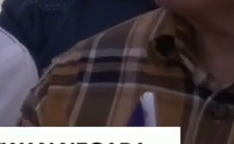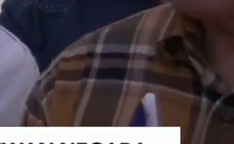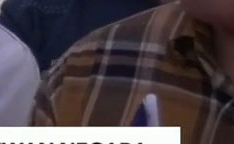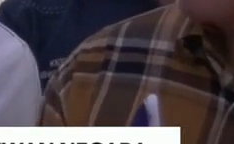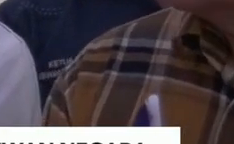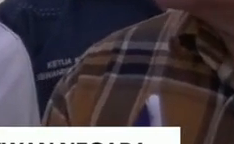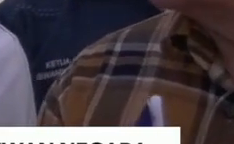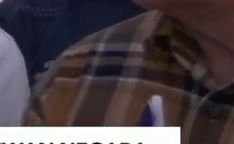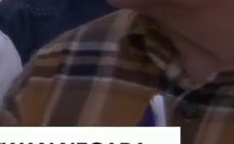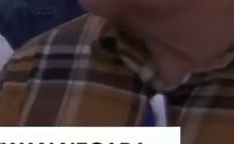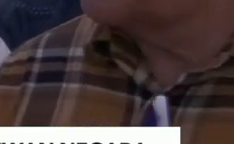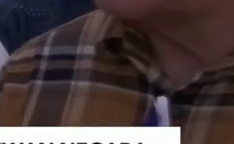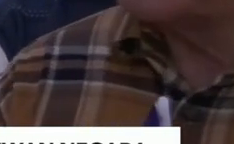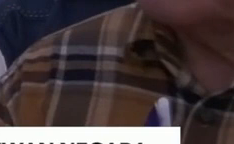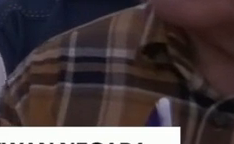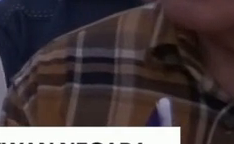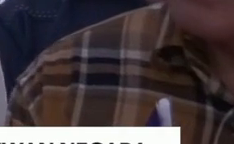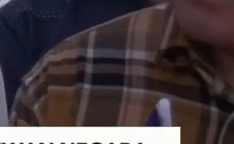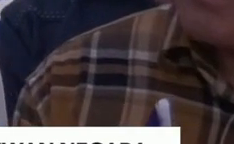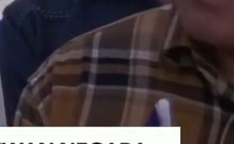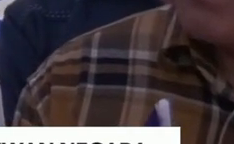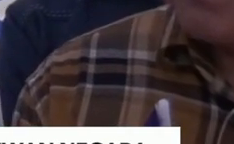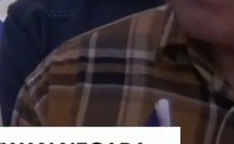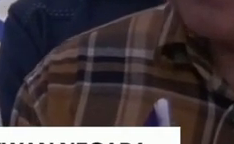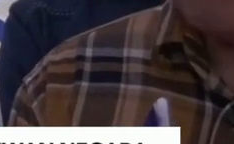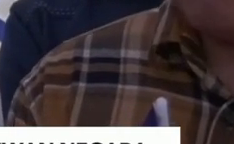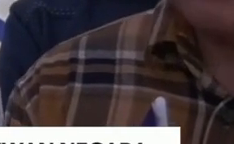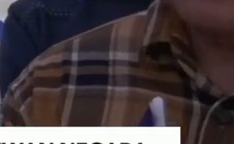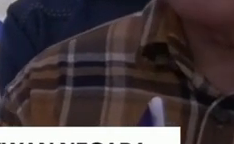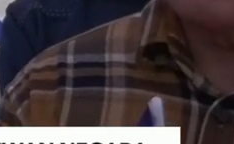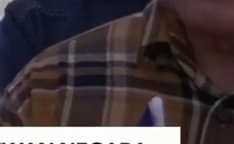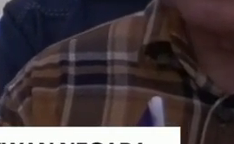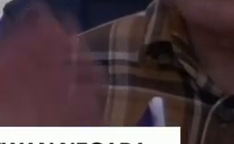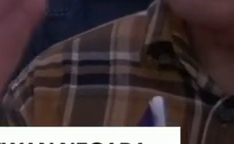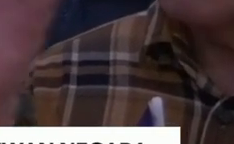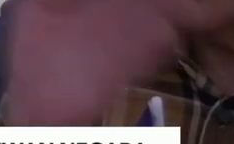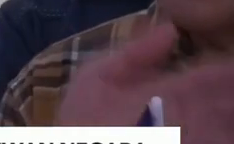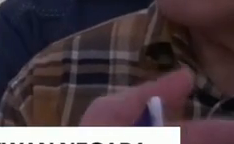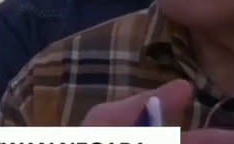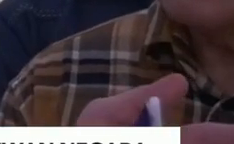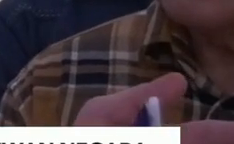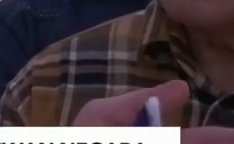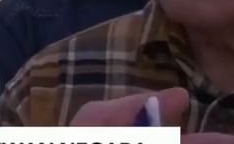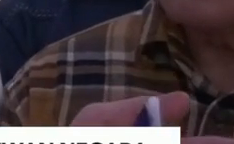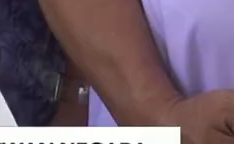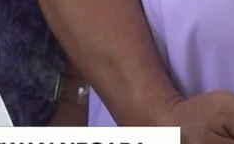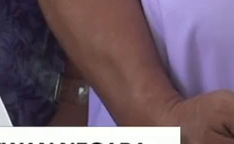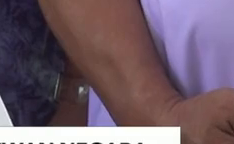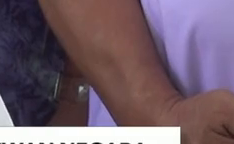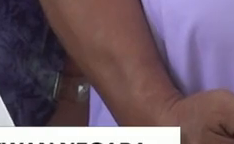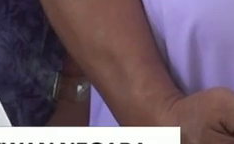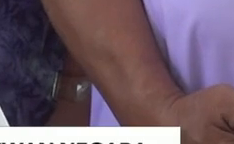beliau kemudian yang diberi kepercayaan sebagai Menteri di jembatan Perdana Menteri palima dan undang-undang pada tahun 2021